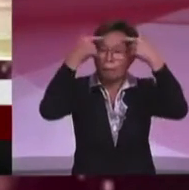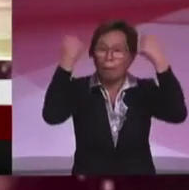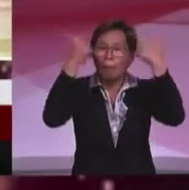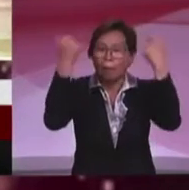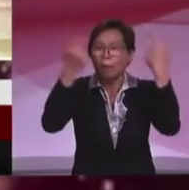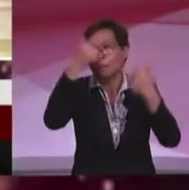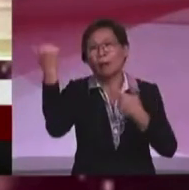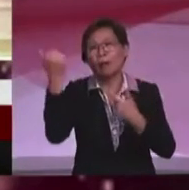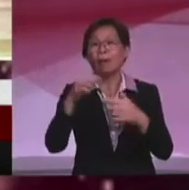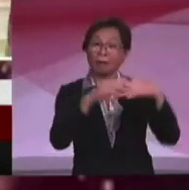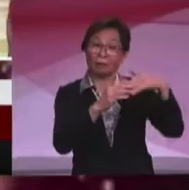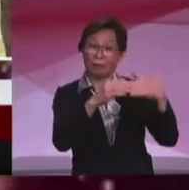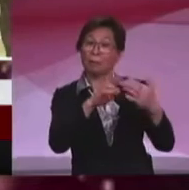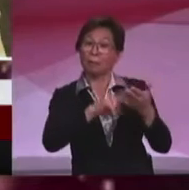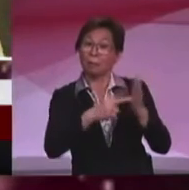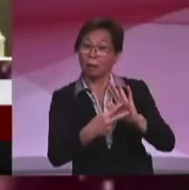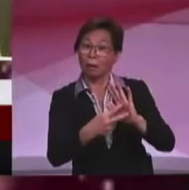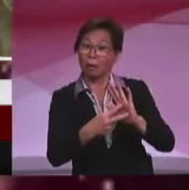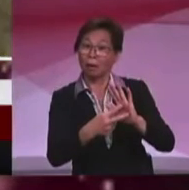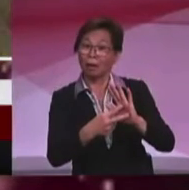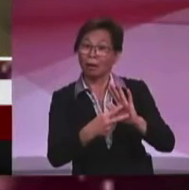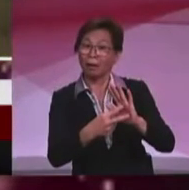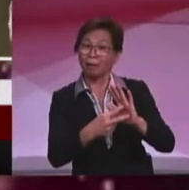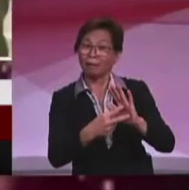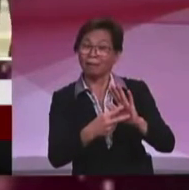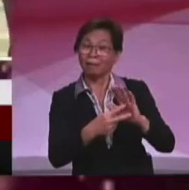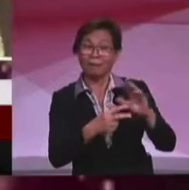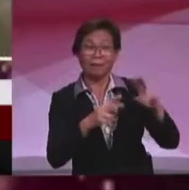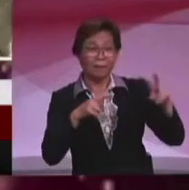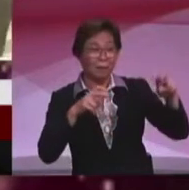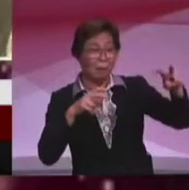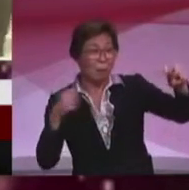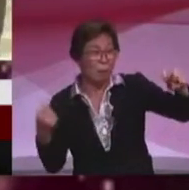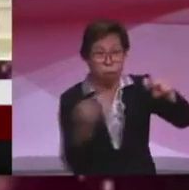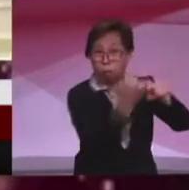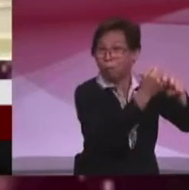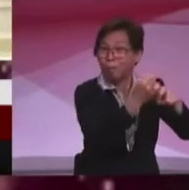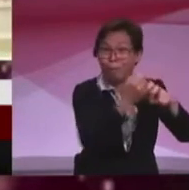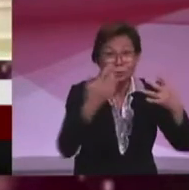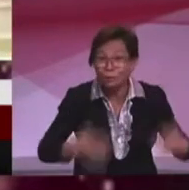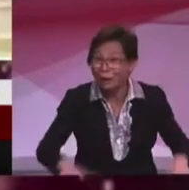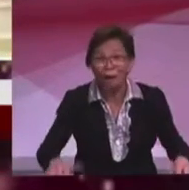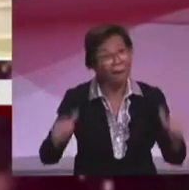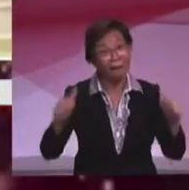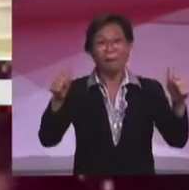bermaksud peperangan melawan Kobe 19 sudah bercerai sepenuhnya